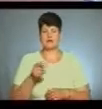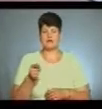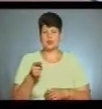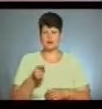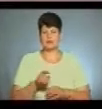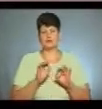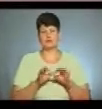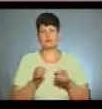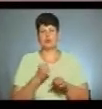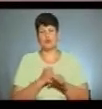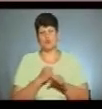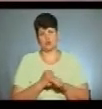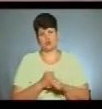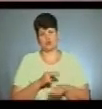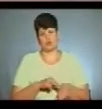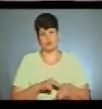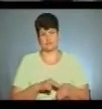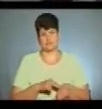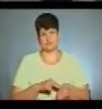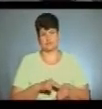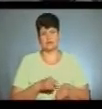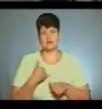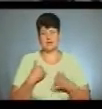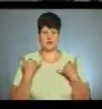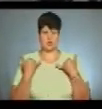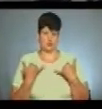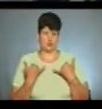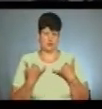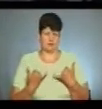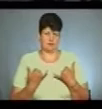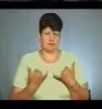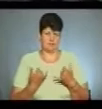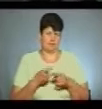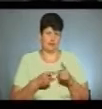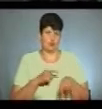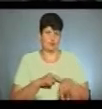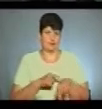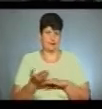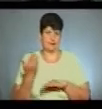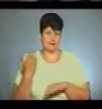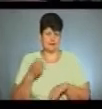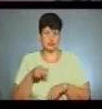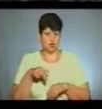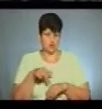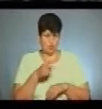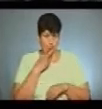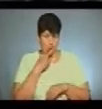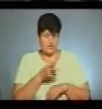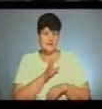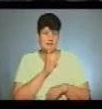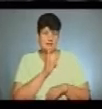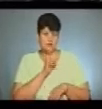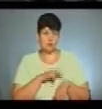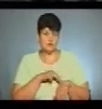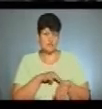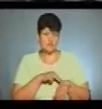свою думку про роботу поліції. Я сьогодні, буквально півгодини назад, йшов і побачив дівчинку, поліцая,